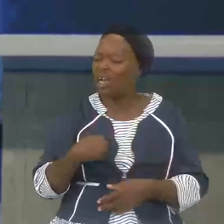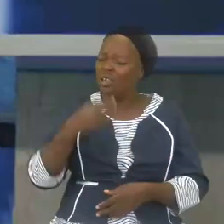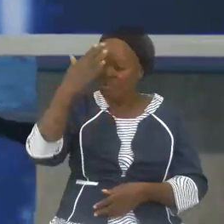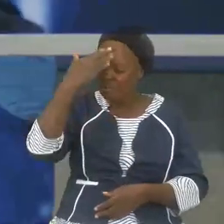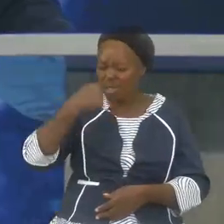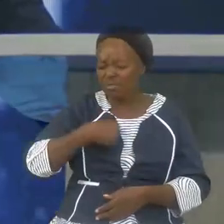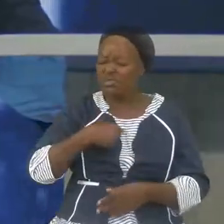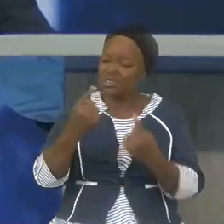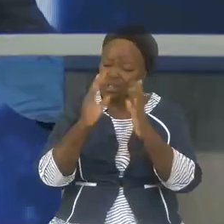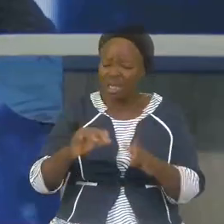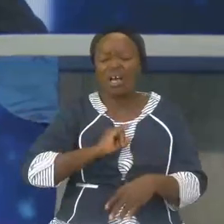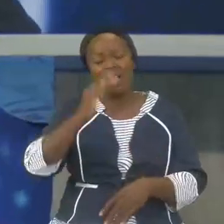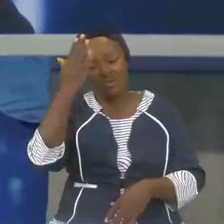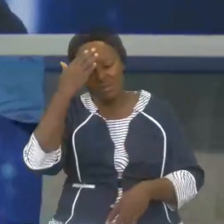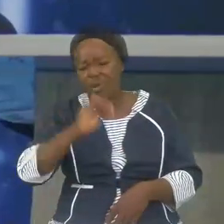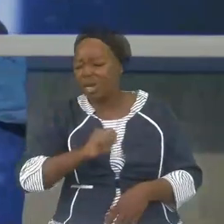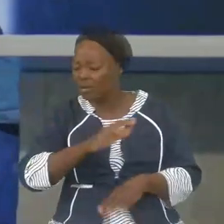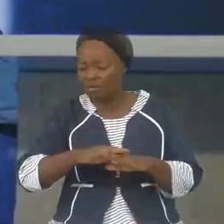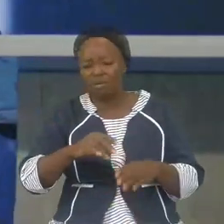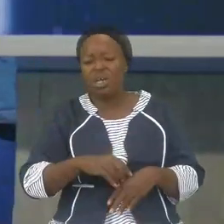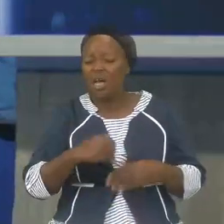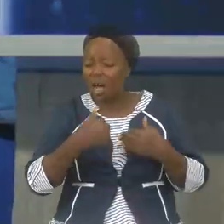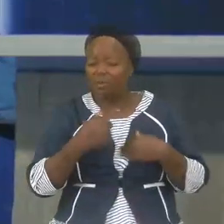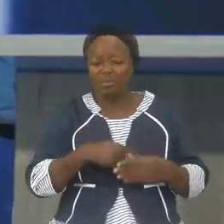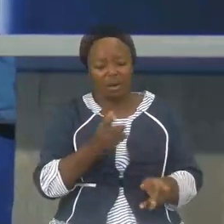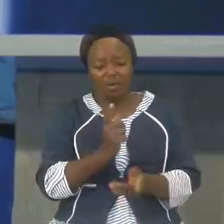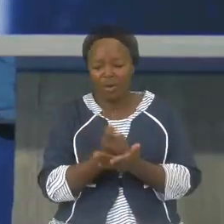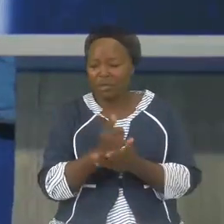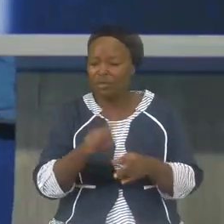je suis pécheur, mais je te prends, je t'accepte,